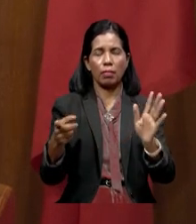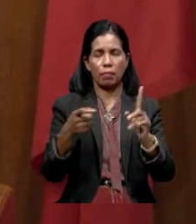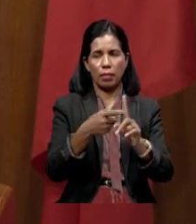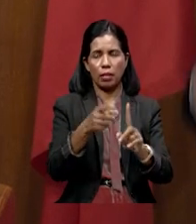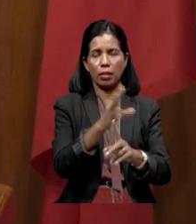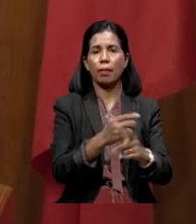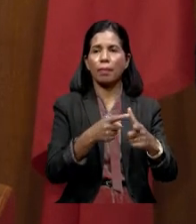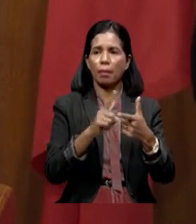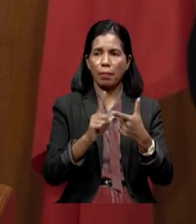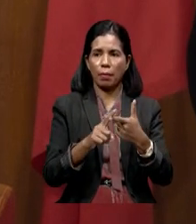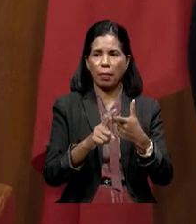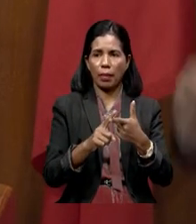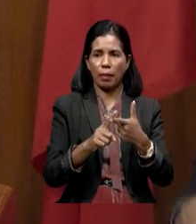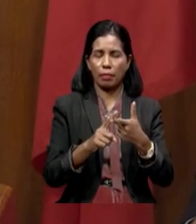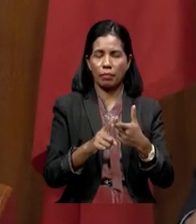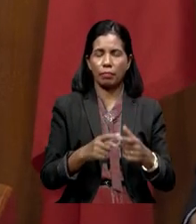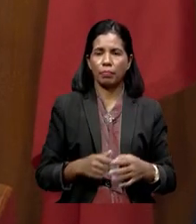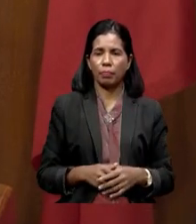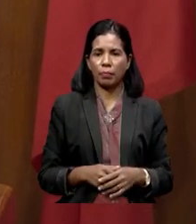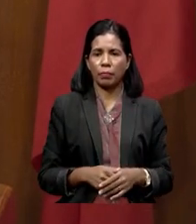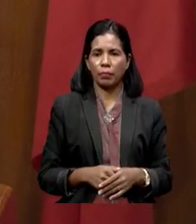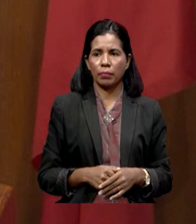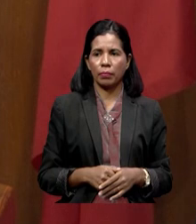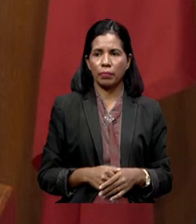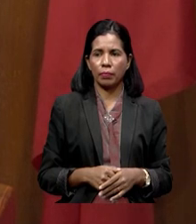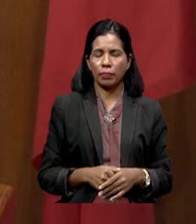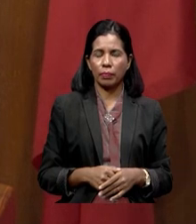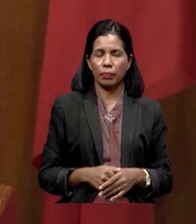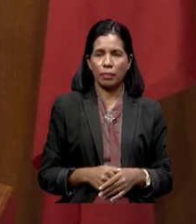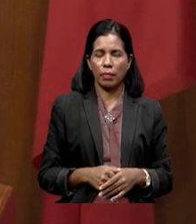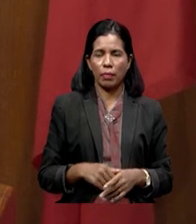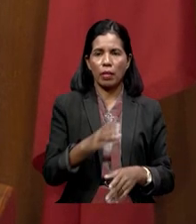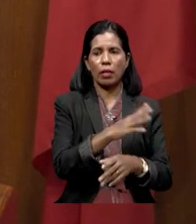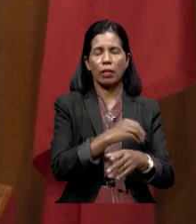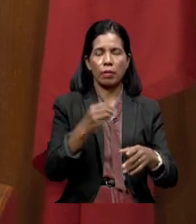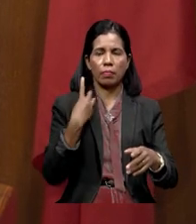places immediately Ya begitu juga